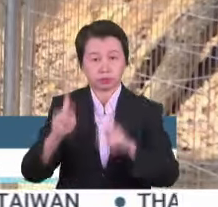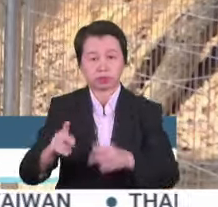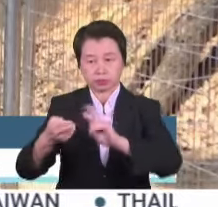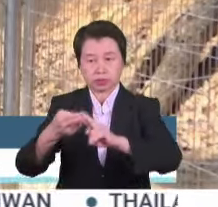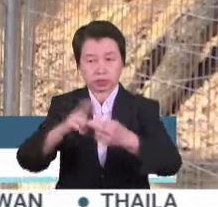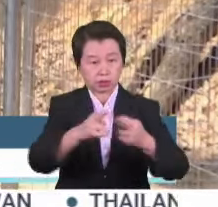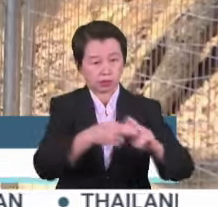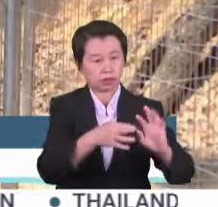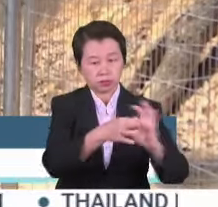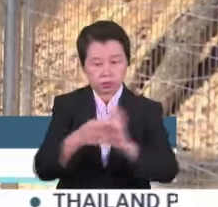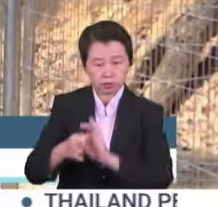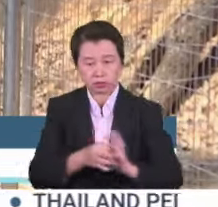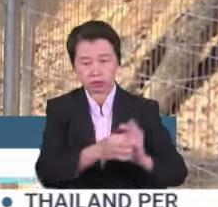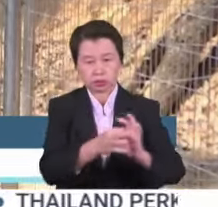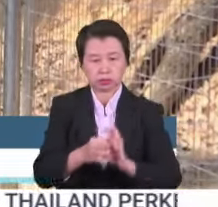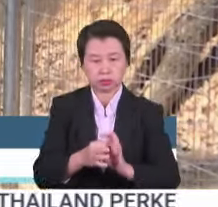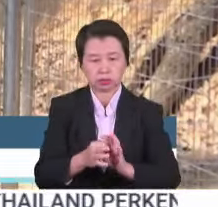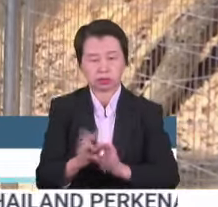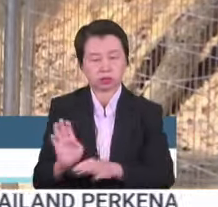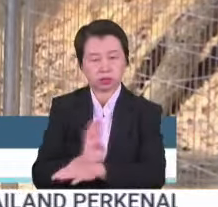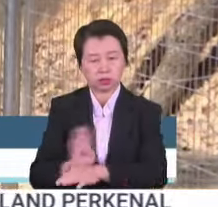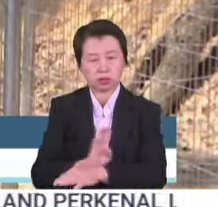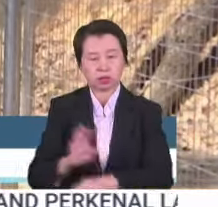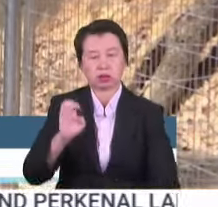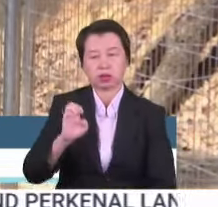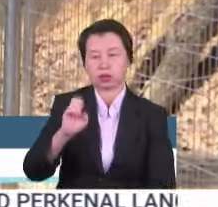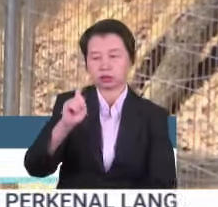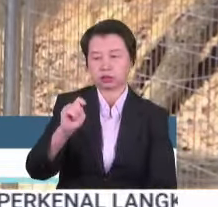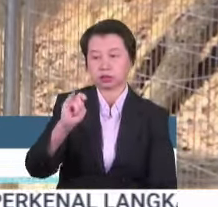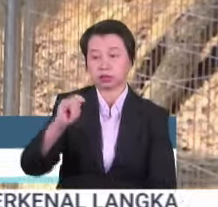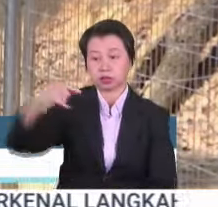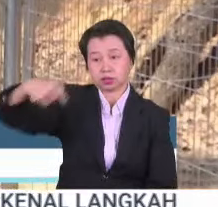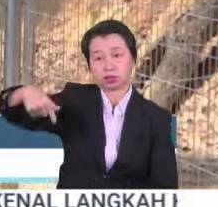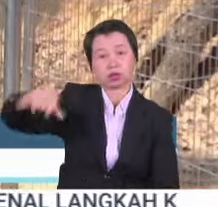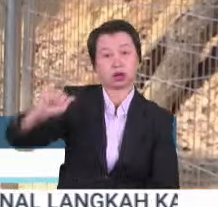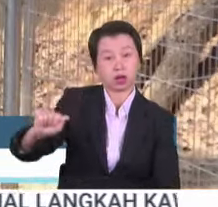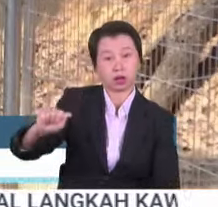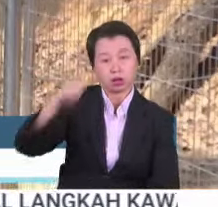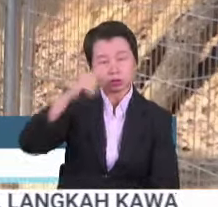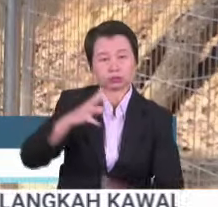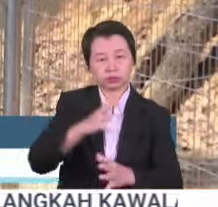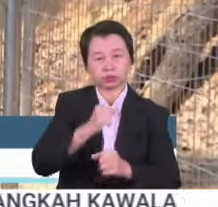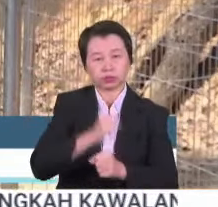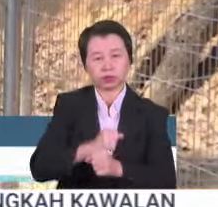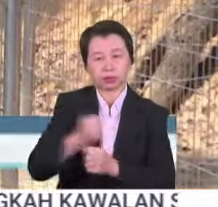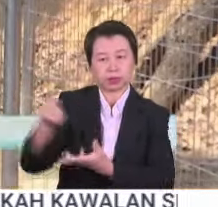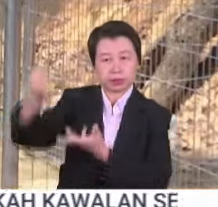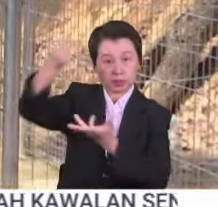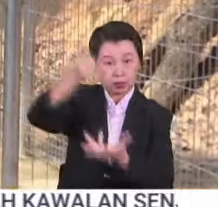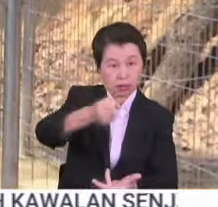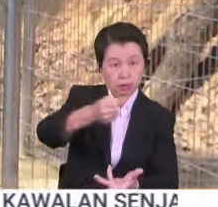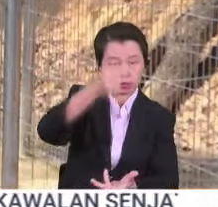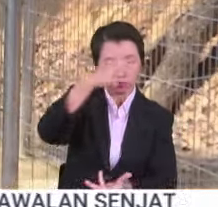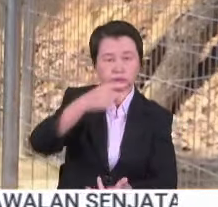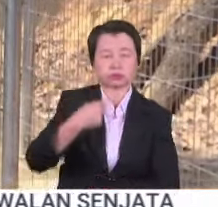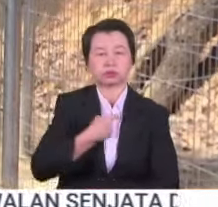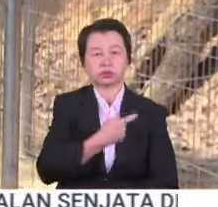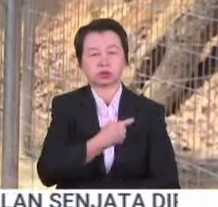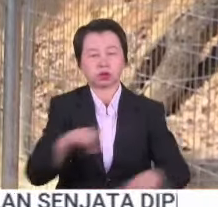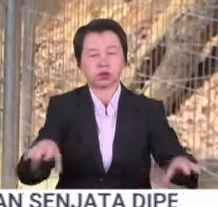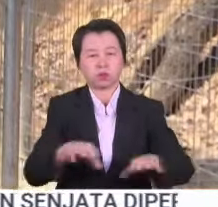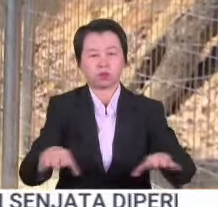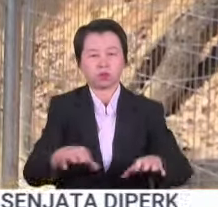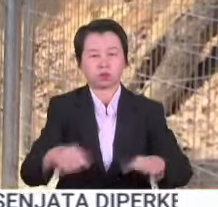rakan-rakan kerjasama Kita Rakan korporat kita etika untuk mendapatkan dana untuk kita